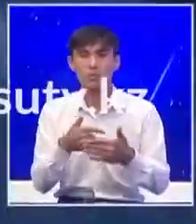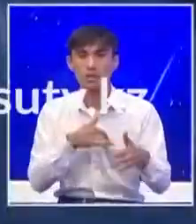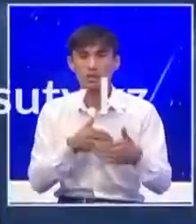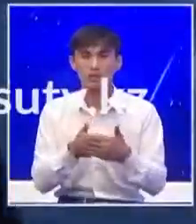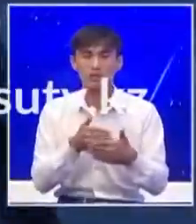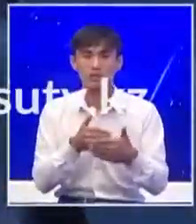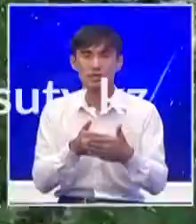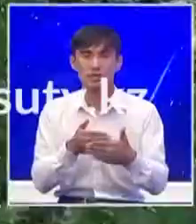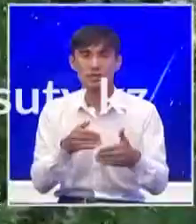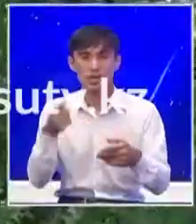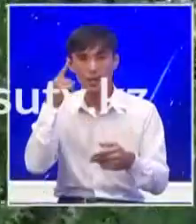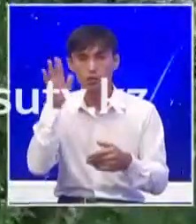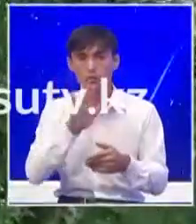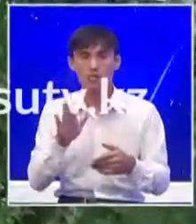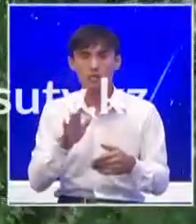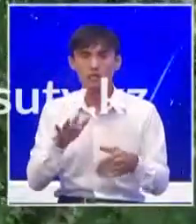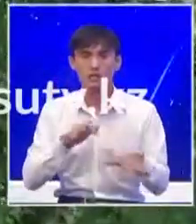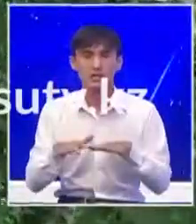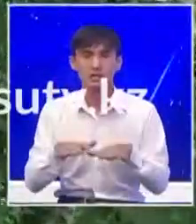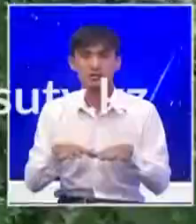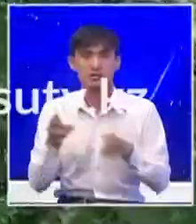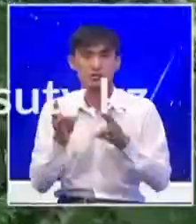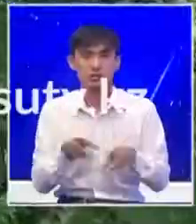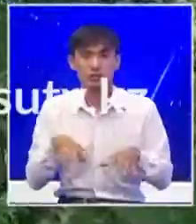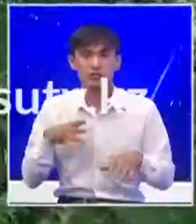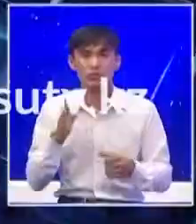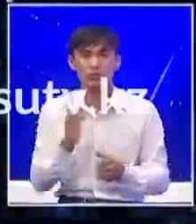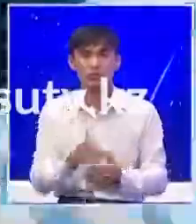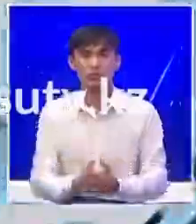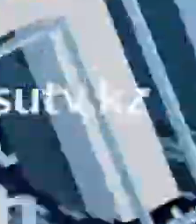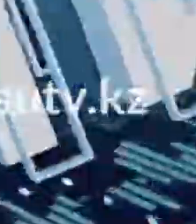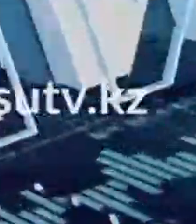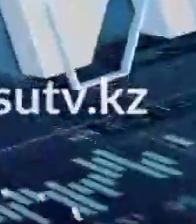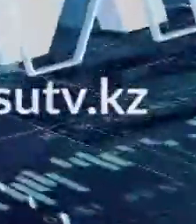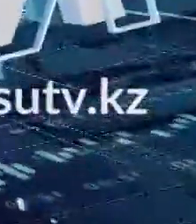необдуманных действий, которые могут обернуться трагедией.